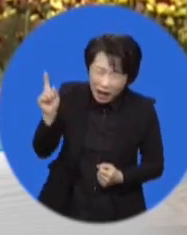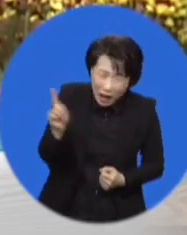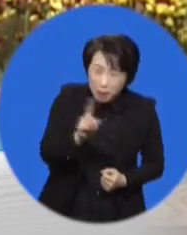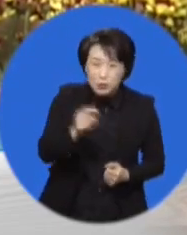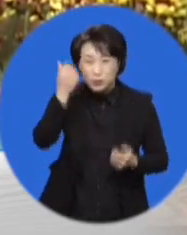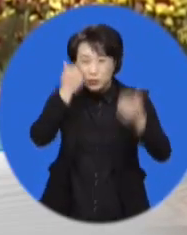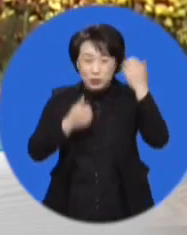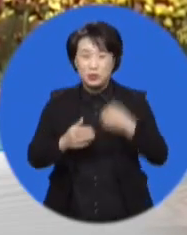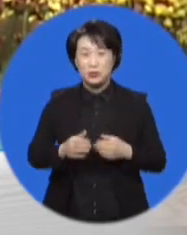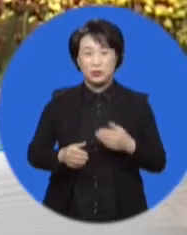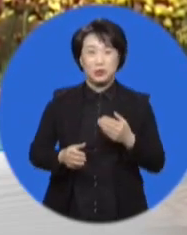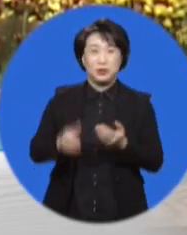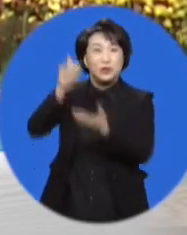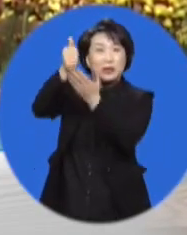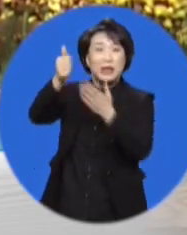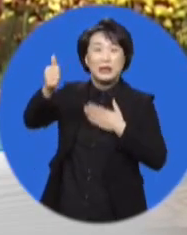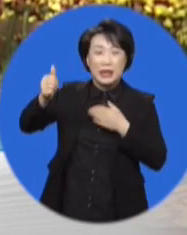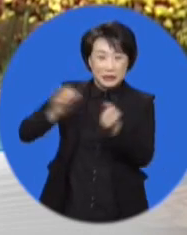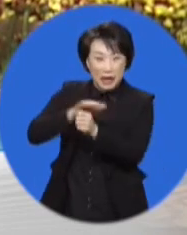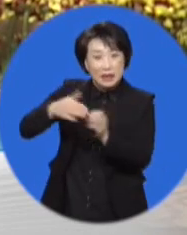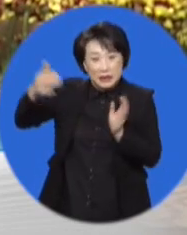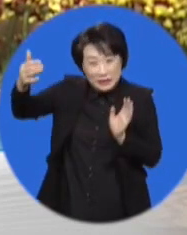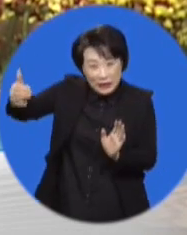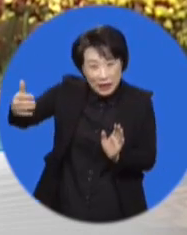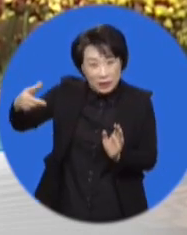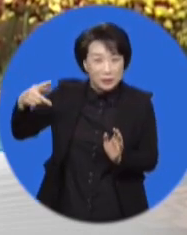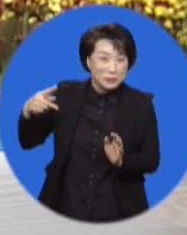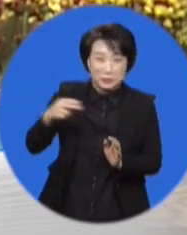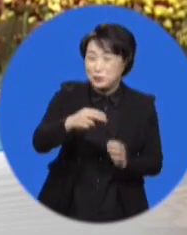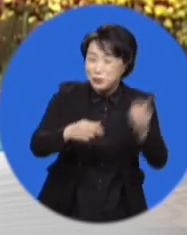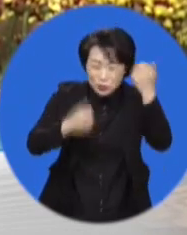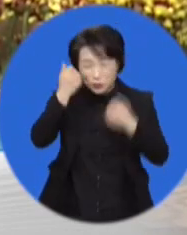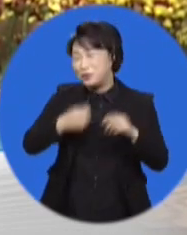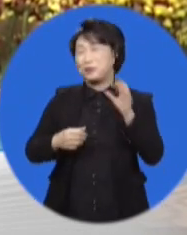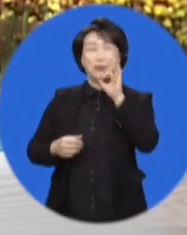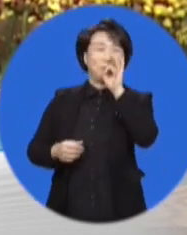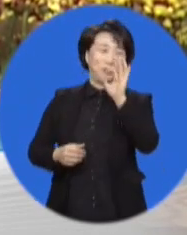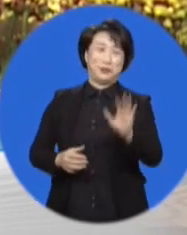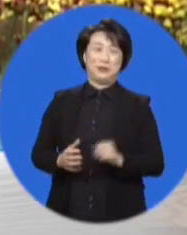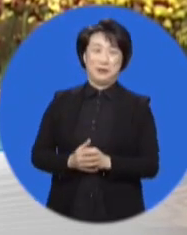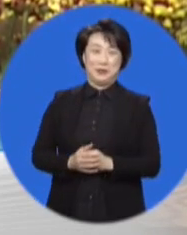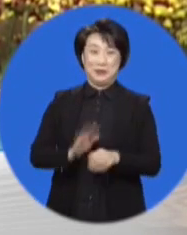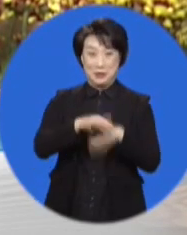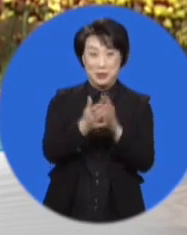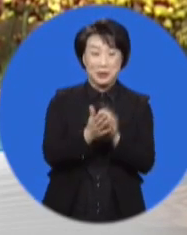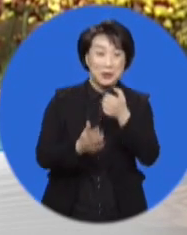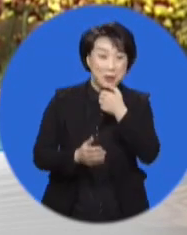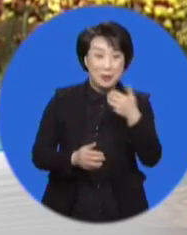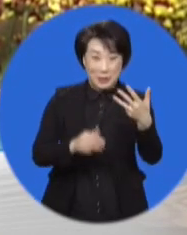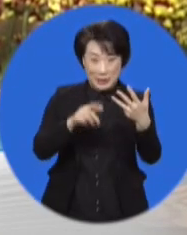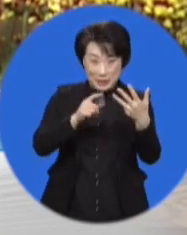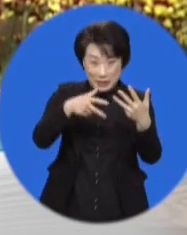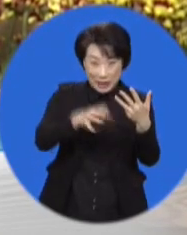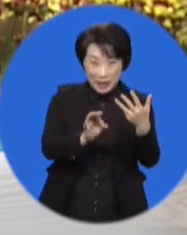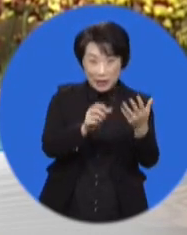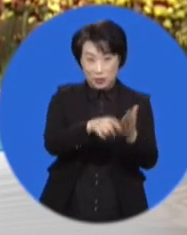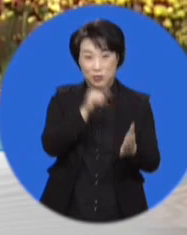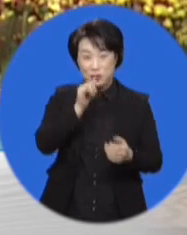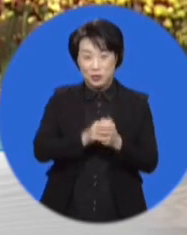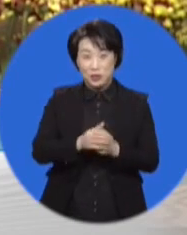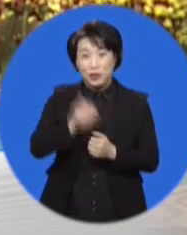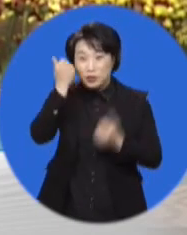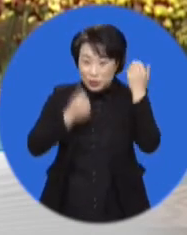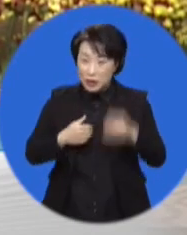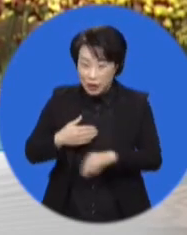아무도 주님과 나와 사랑하는 사이를 끊을 수 없어. 그래서 로마서 8장에 뭐라고 그랬어?